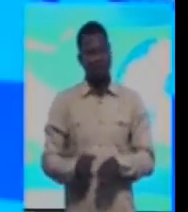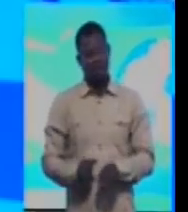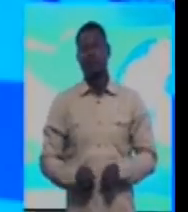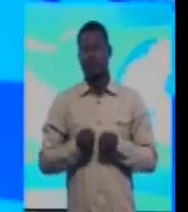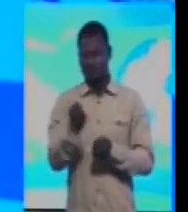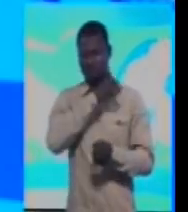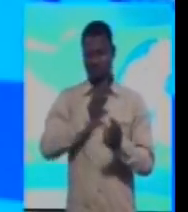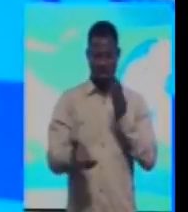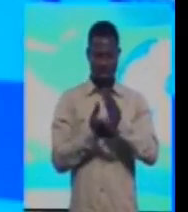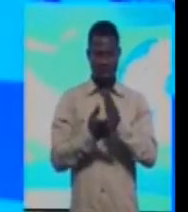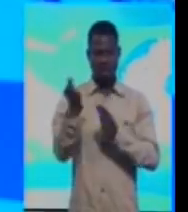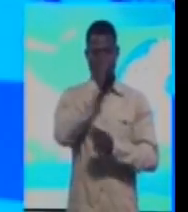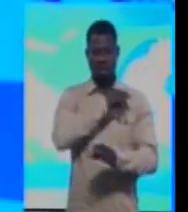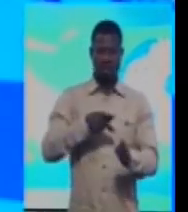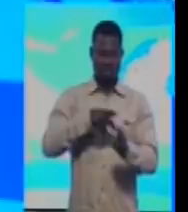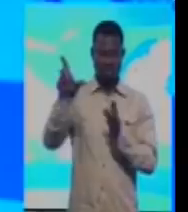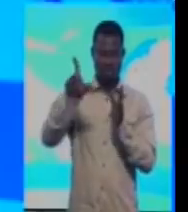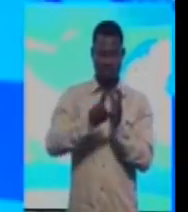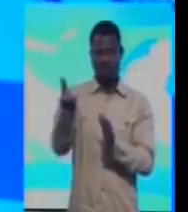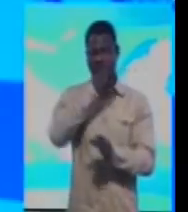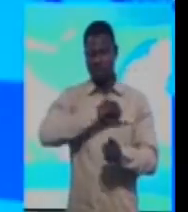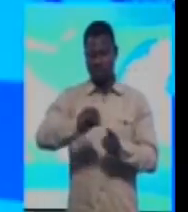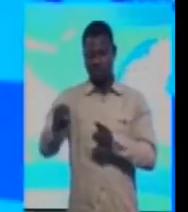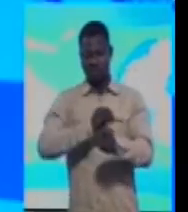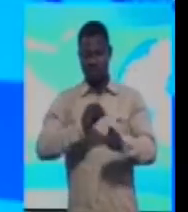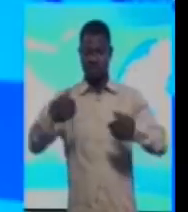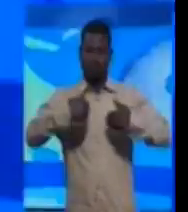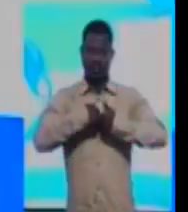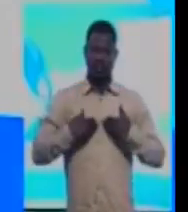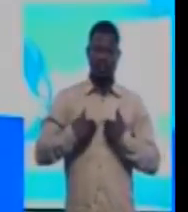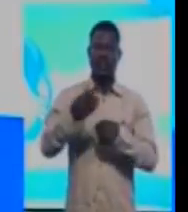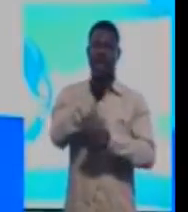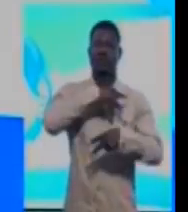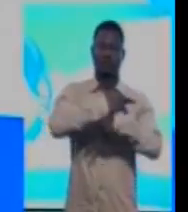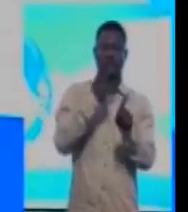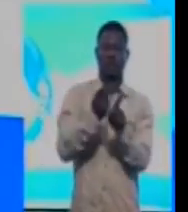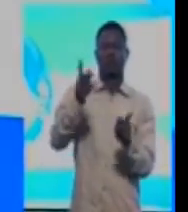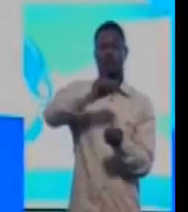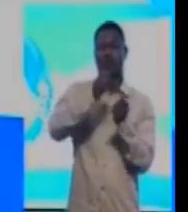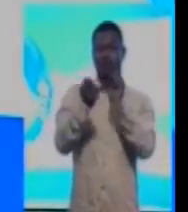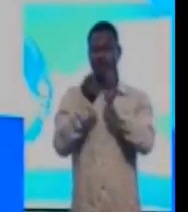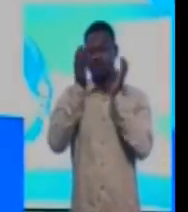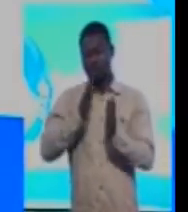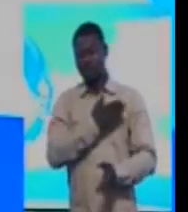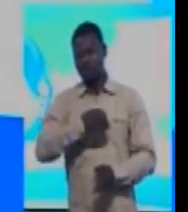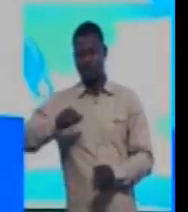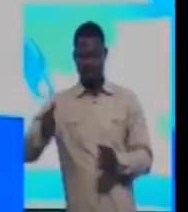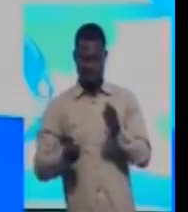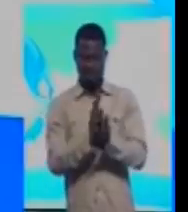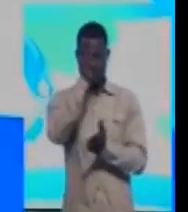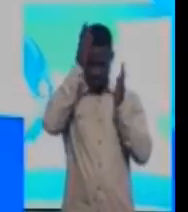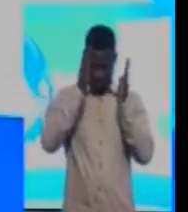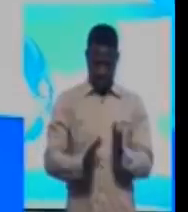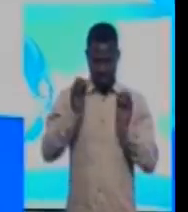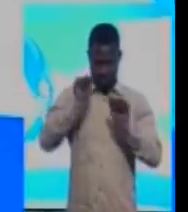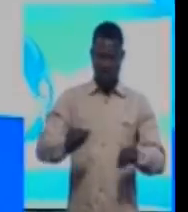des techniciens spécialisés en soins vétérinaires. Les producteurs, transformateurs et exploitants des produits dérivés de l'élevage pourront